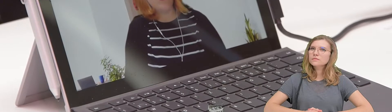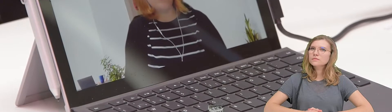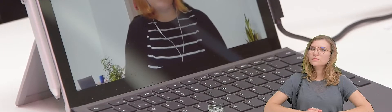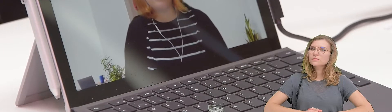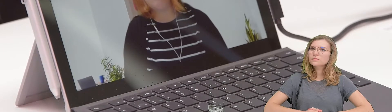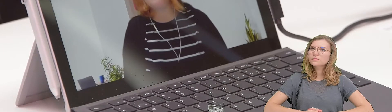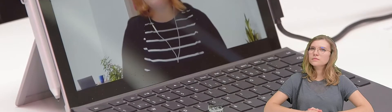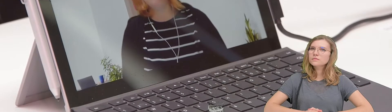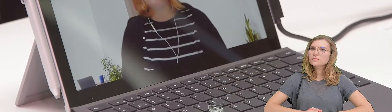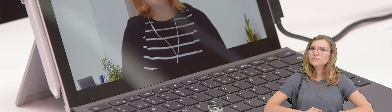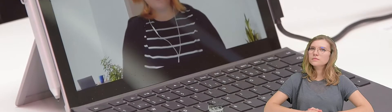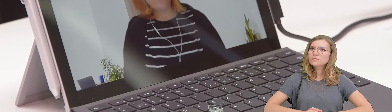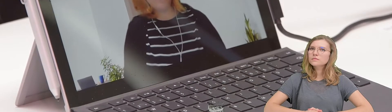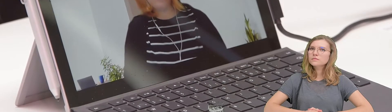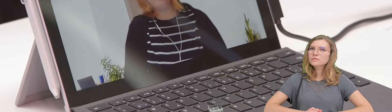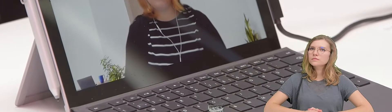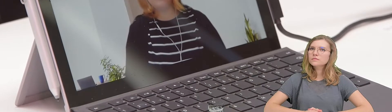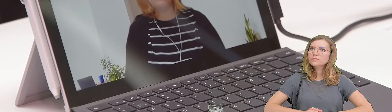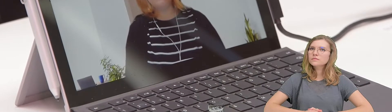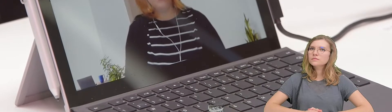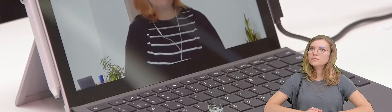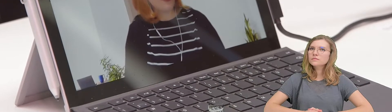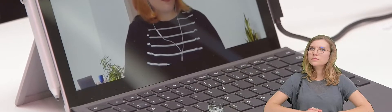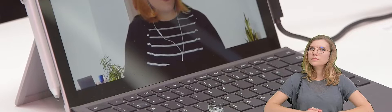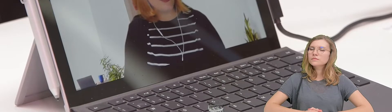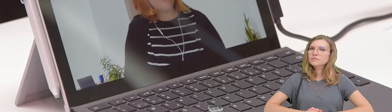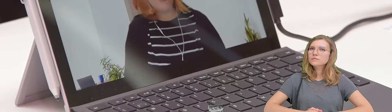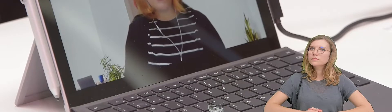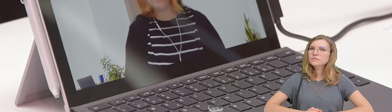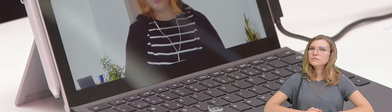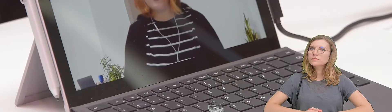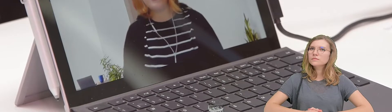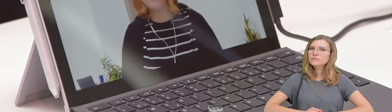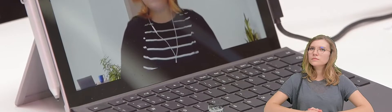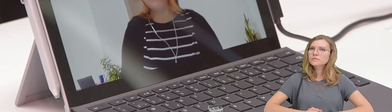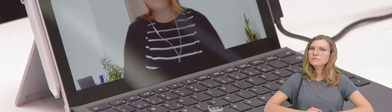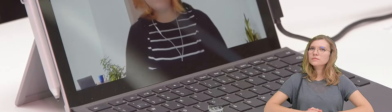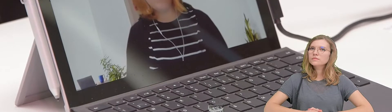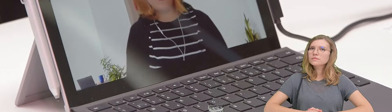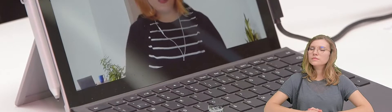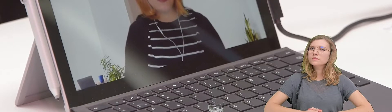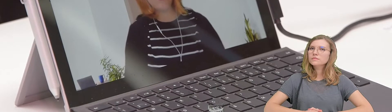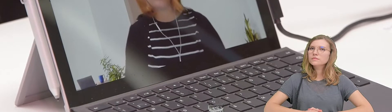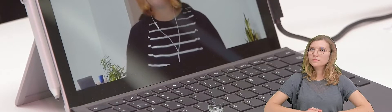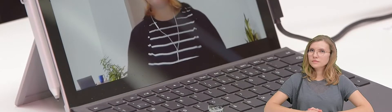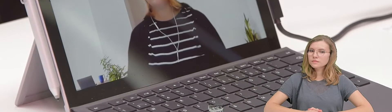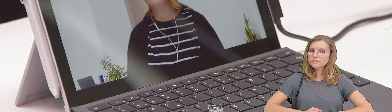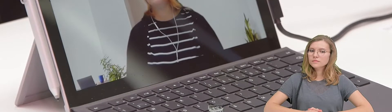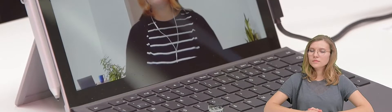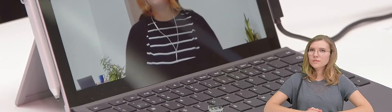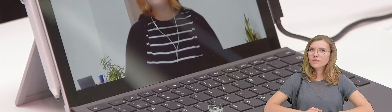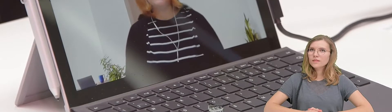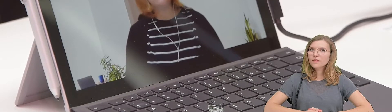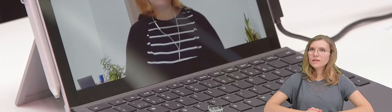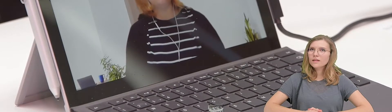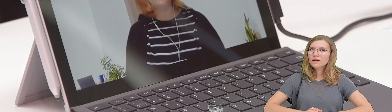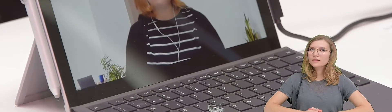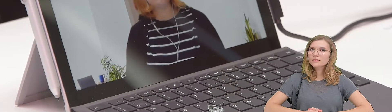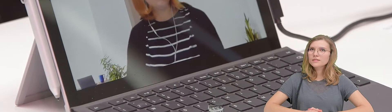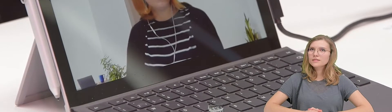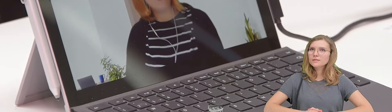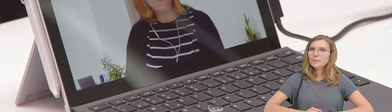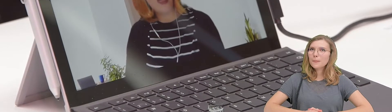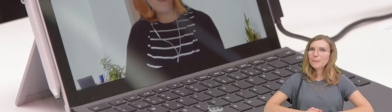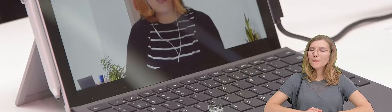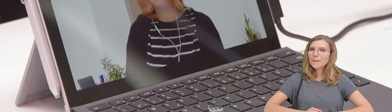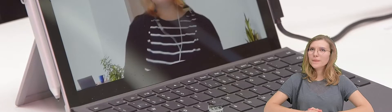der Schule ist, dann kann man sie auch verschicken. Und das machen wir jetzt auch gleich mal. Ich schicke dir gleich mal 5 Emojis. Und genau, und dann hast du